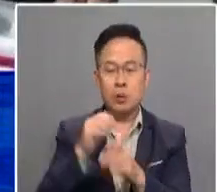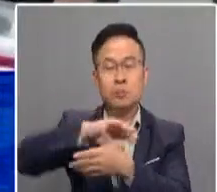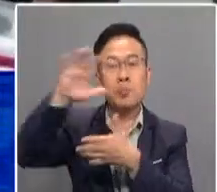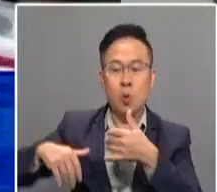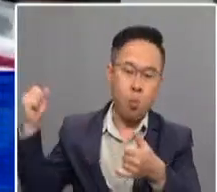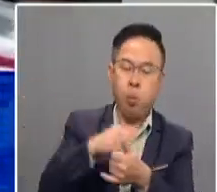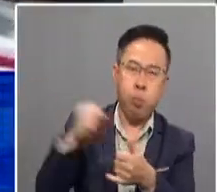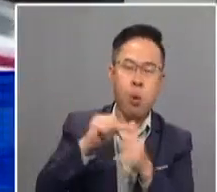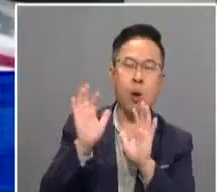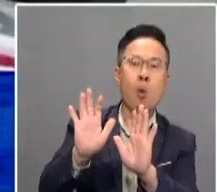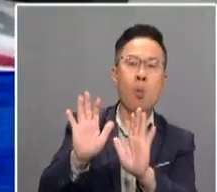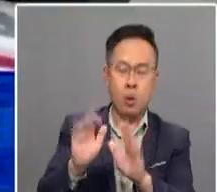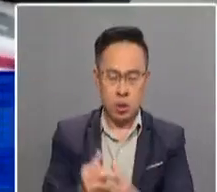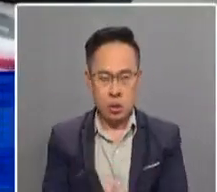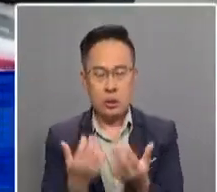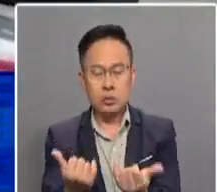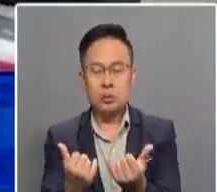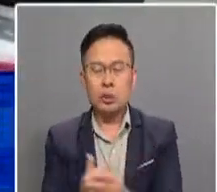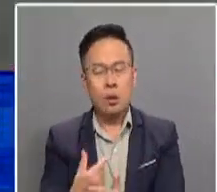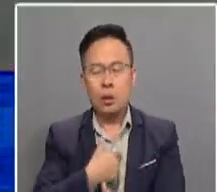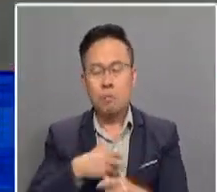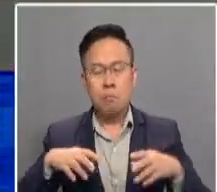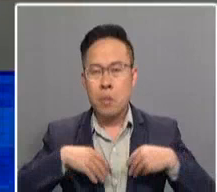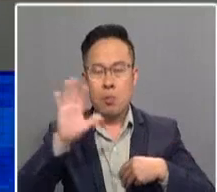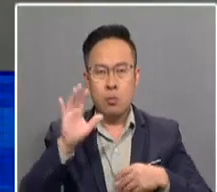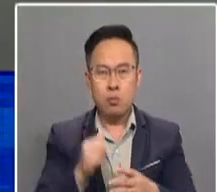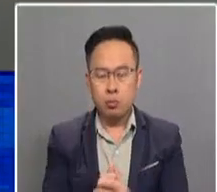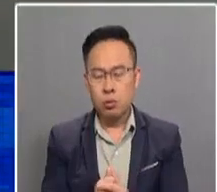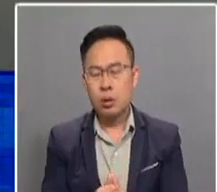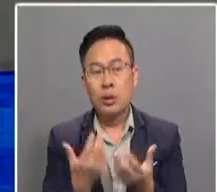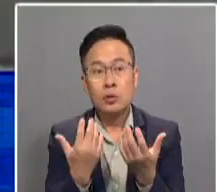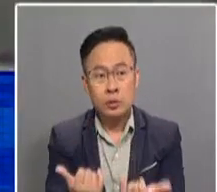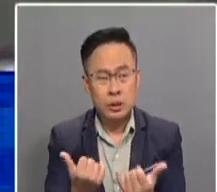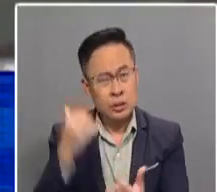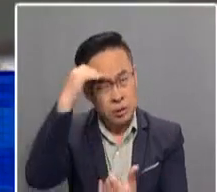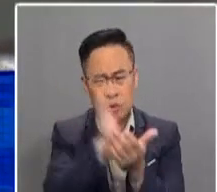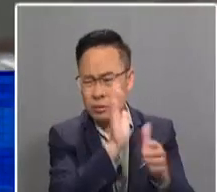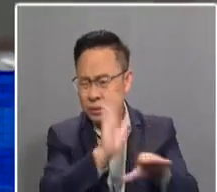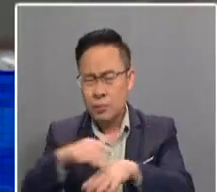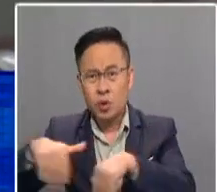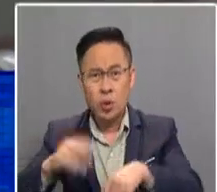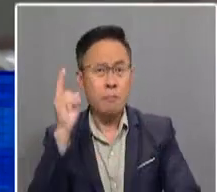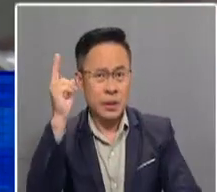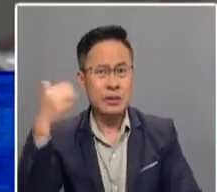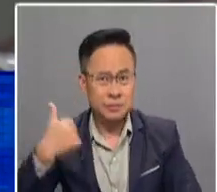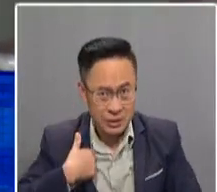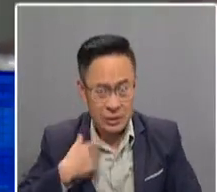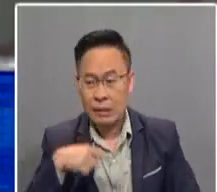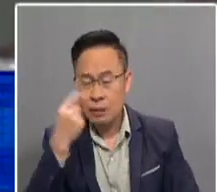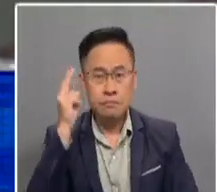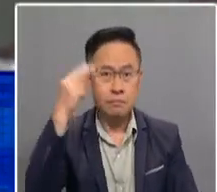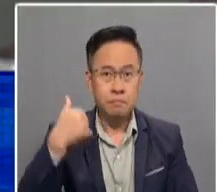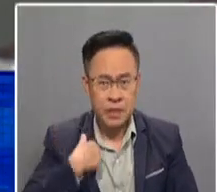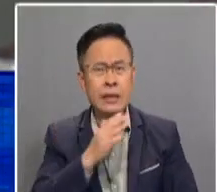คะแล้วก็ฝากถึงคนที่มีปืนไว้ในครอบครองบอกว่าอย่าใจร้อนคือบางเรื่องเนี่ยมันพลาดมันถึงจุดสิ้นสุด